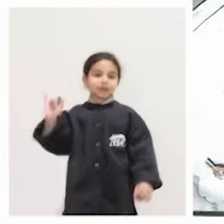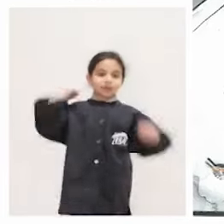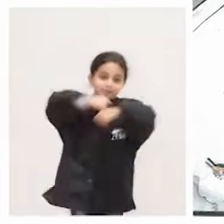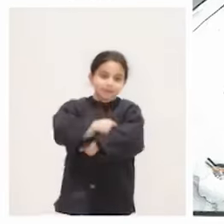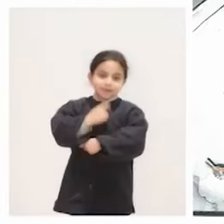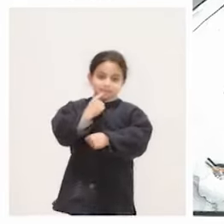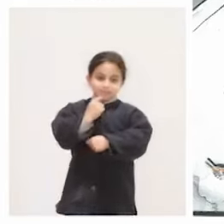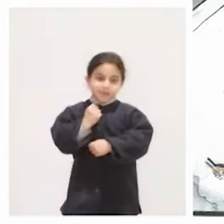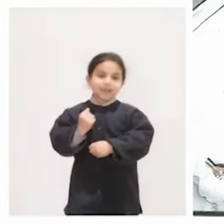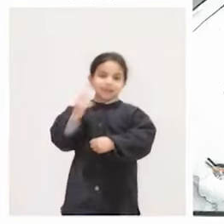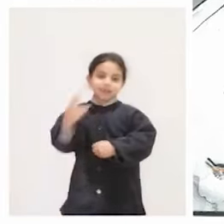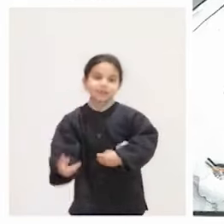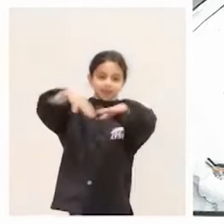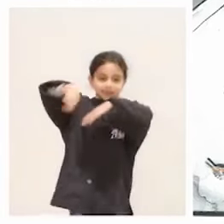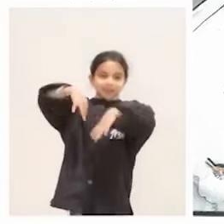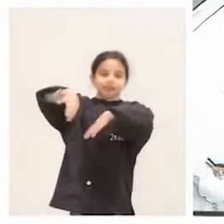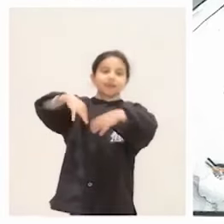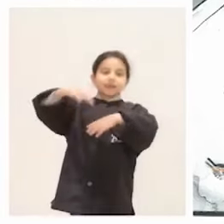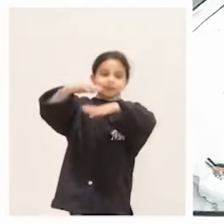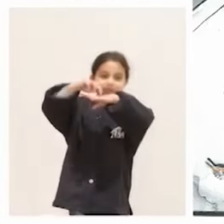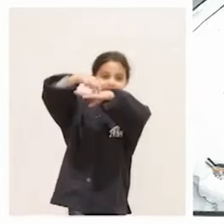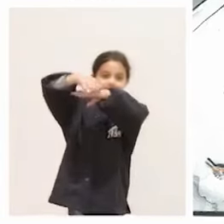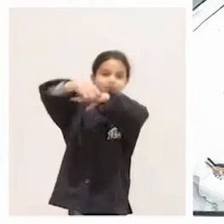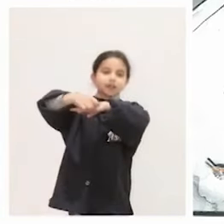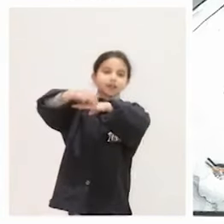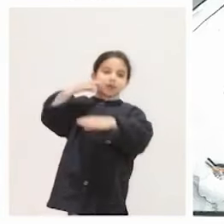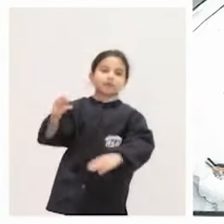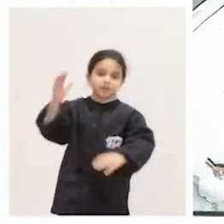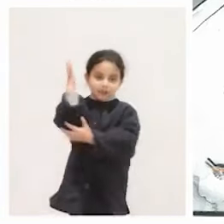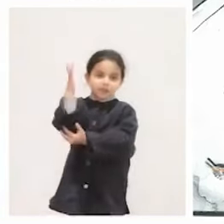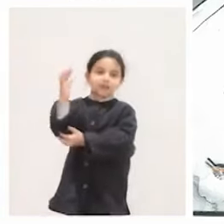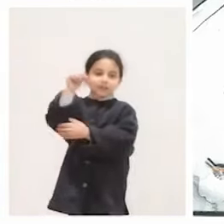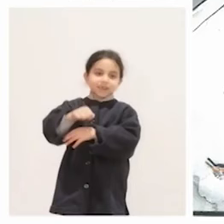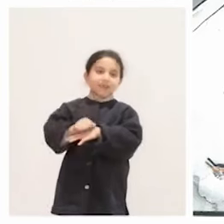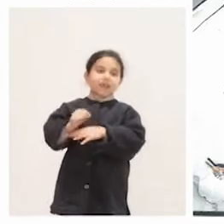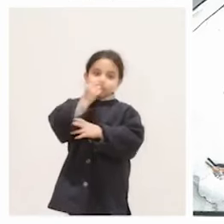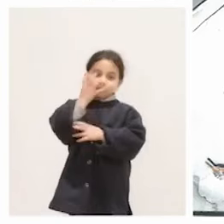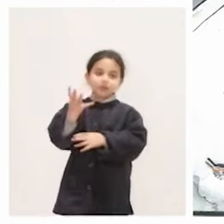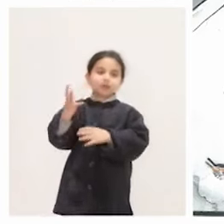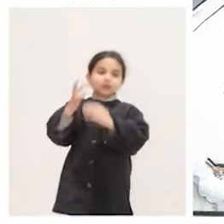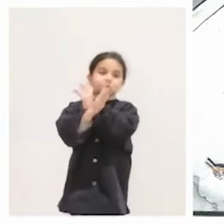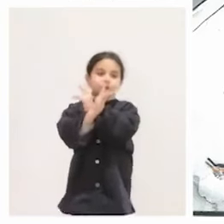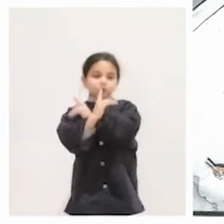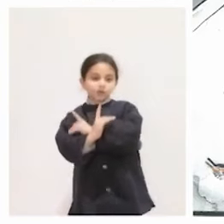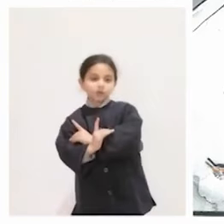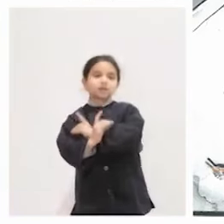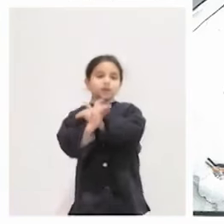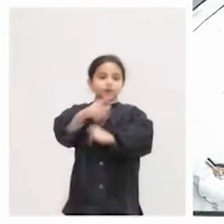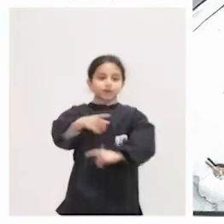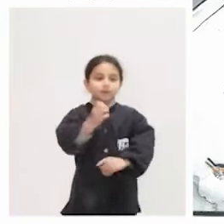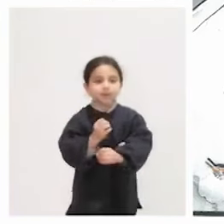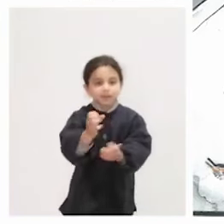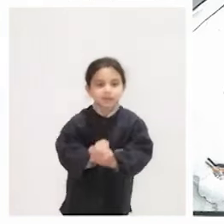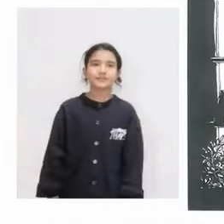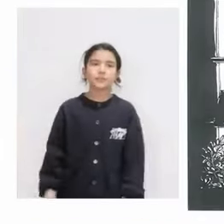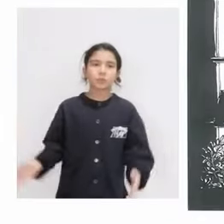au manteau rouge remarque des orchidées sur le trottoir près d'un arbre et se précipite pour les cueillir.